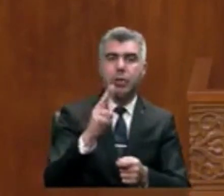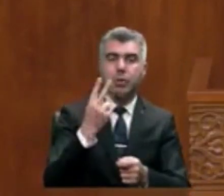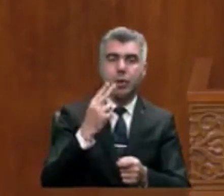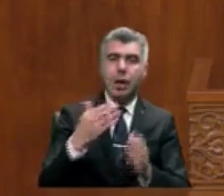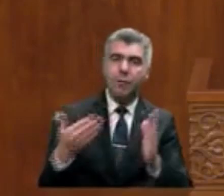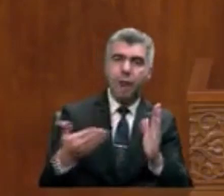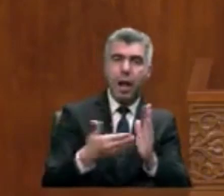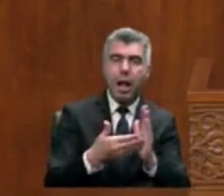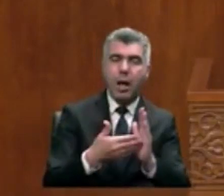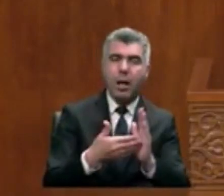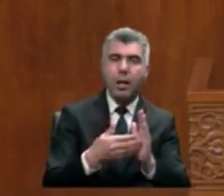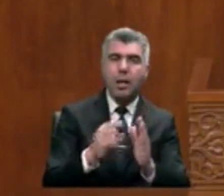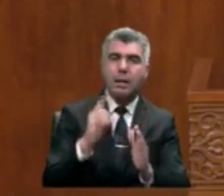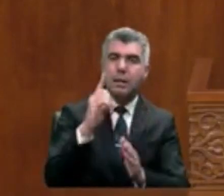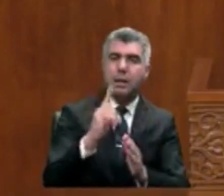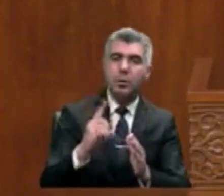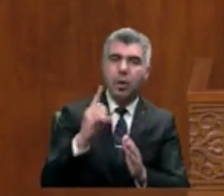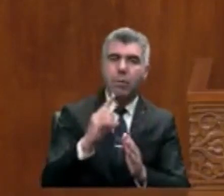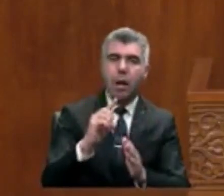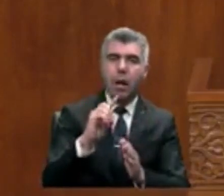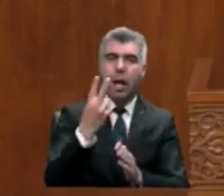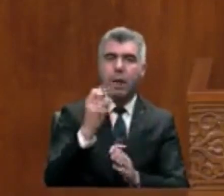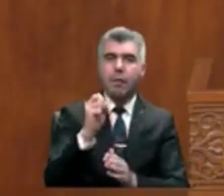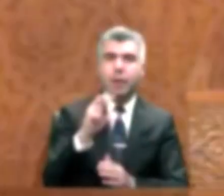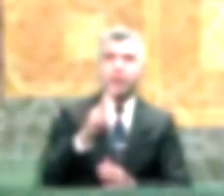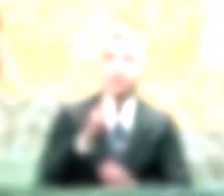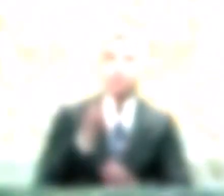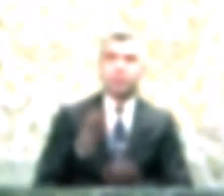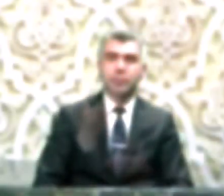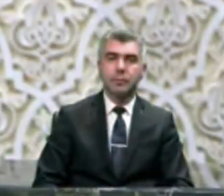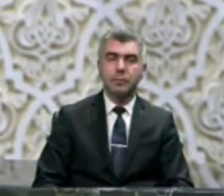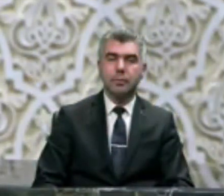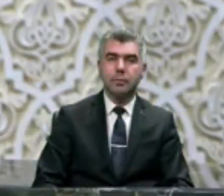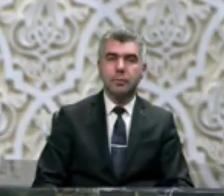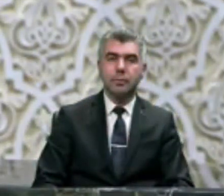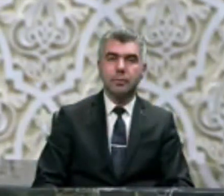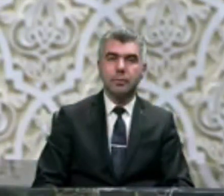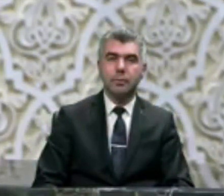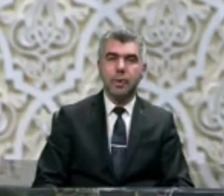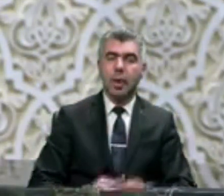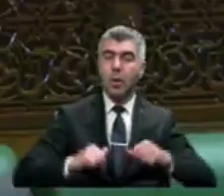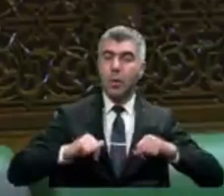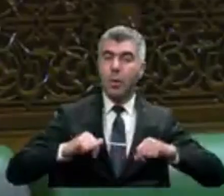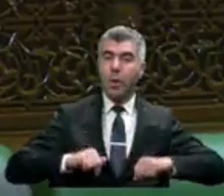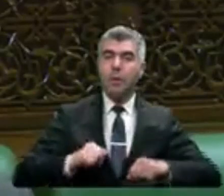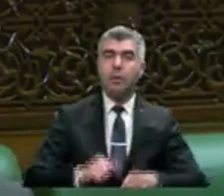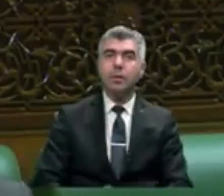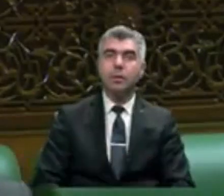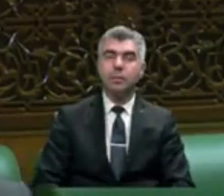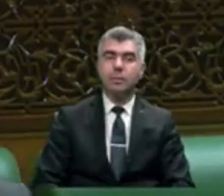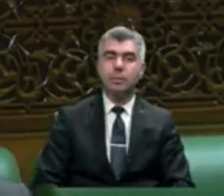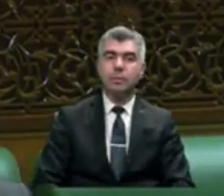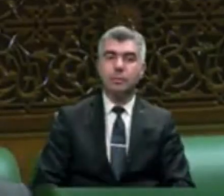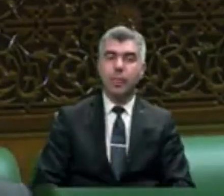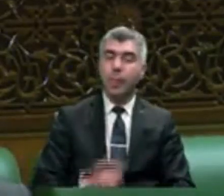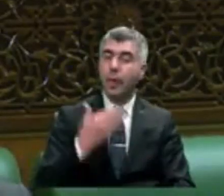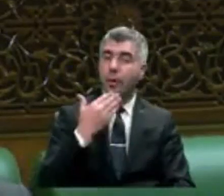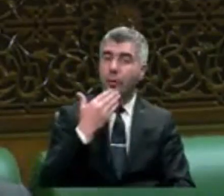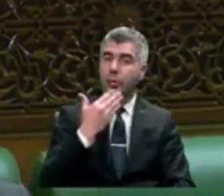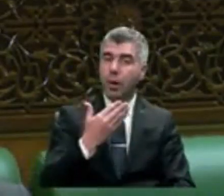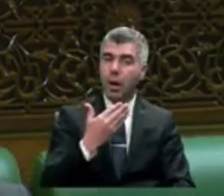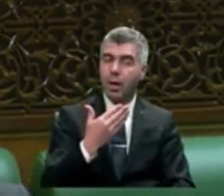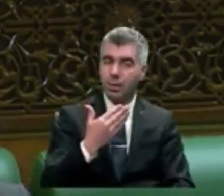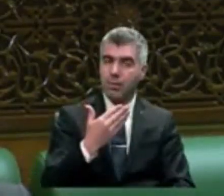اخر دجمبر 2023 شكرا السيد الوزير المحترم نشكركم على ما